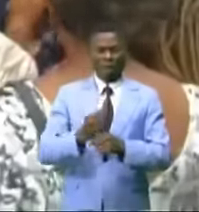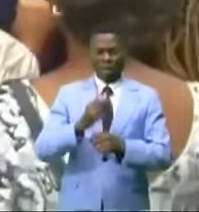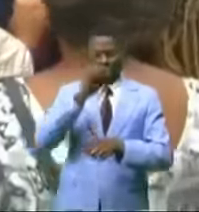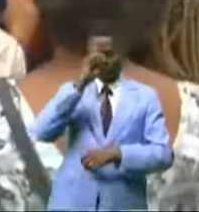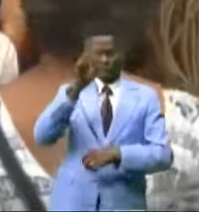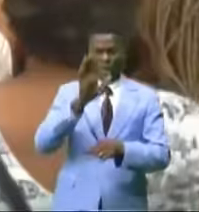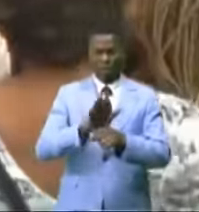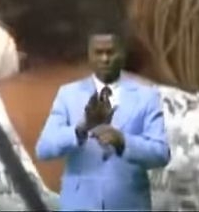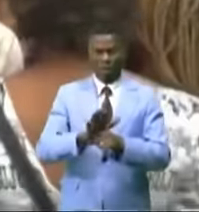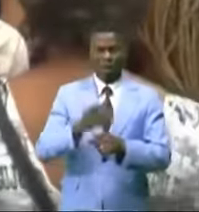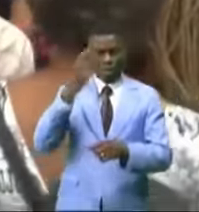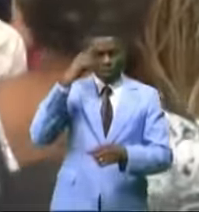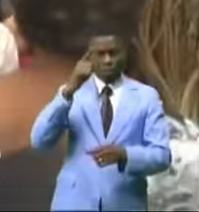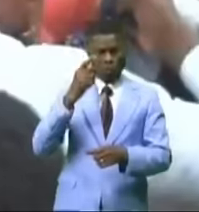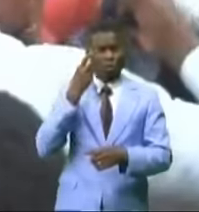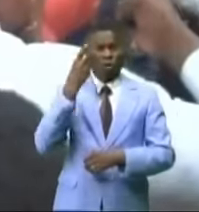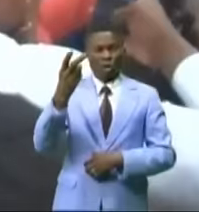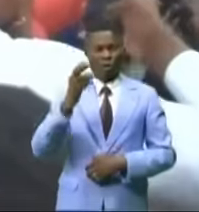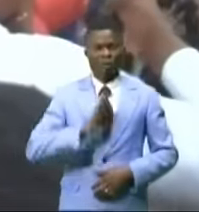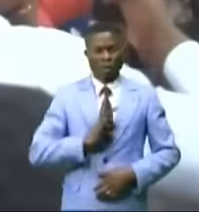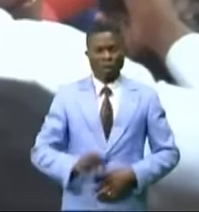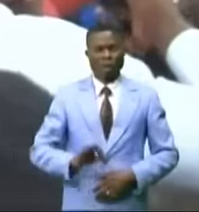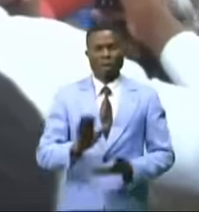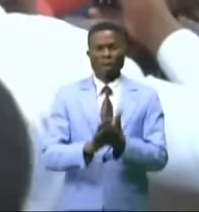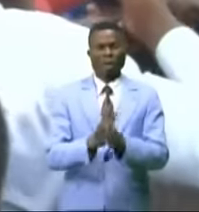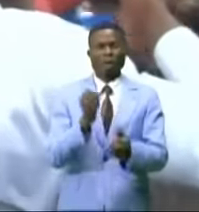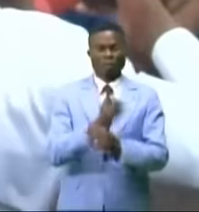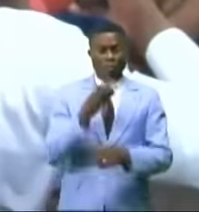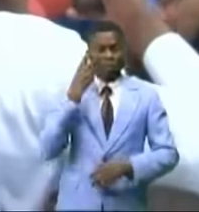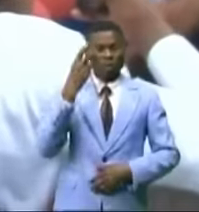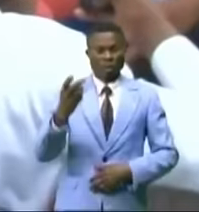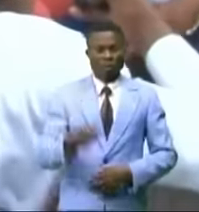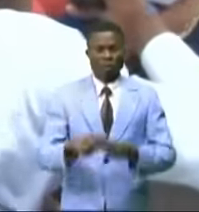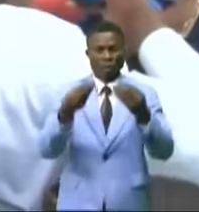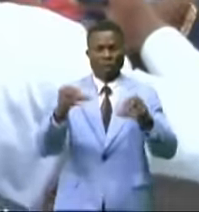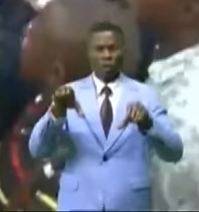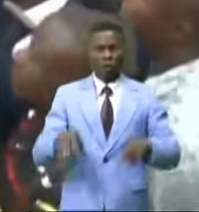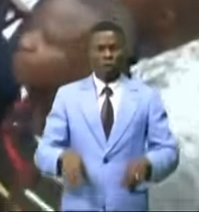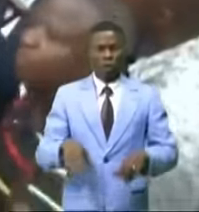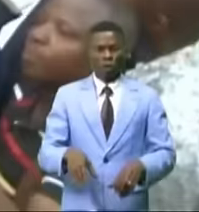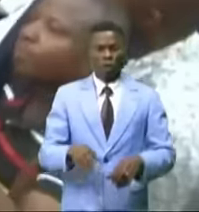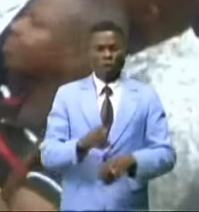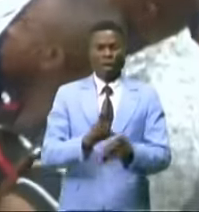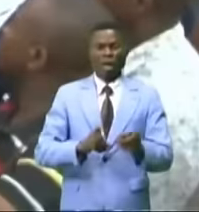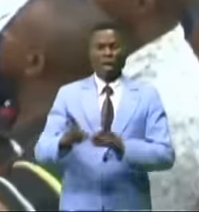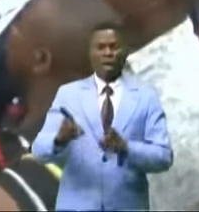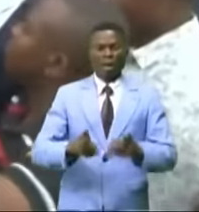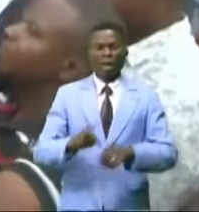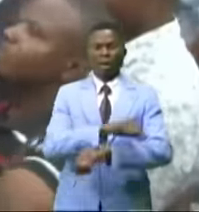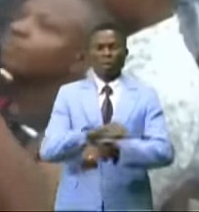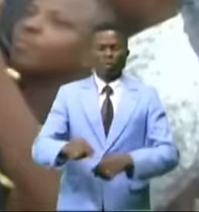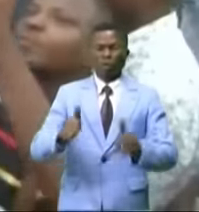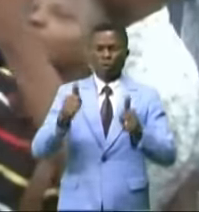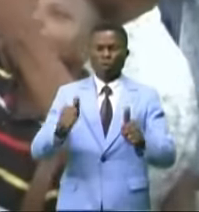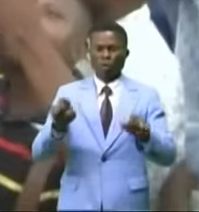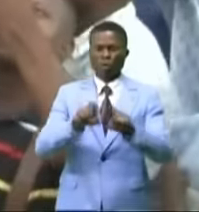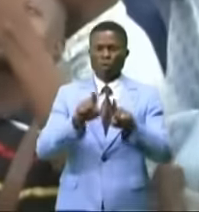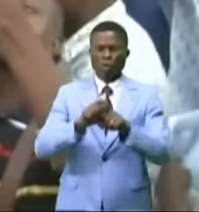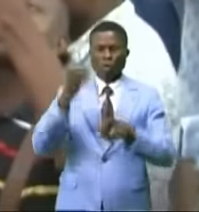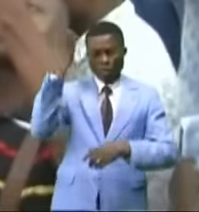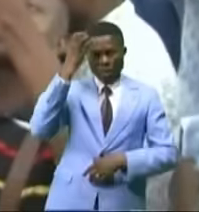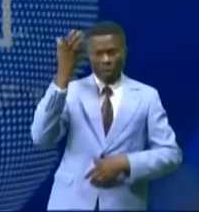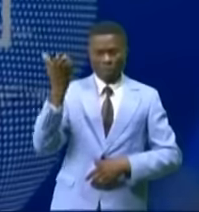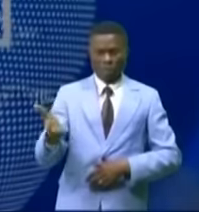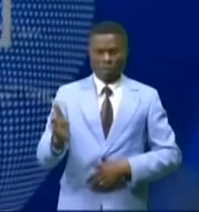la matérialisation de la vision du chef de l'État visant à doter la RDC d'une administration publique à la hauteur de sa grandeur.